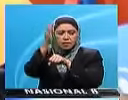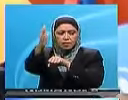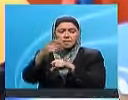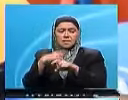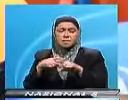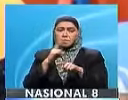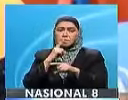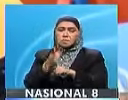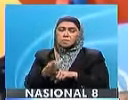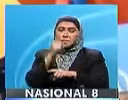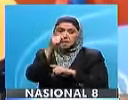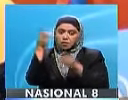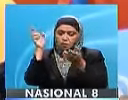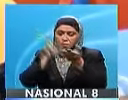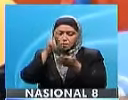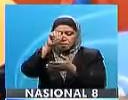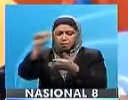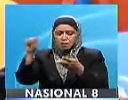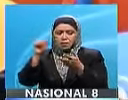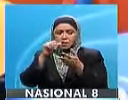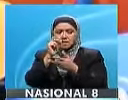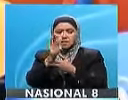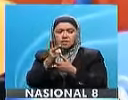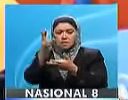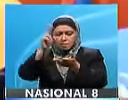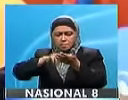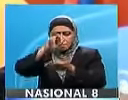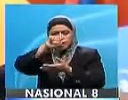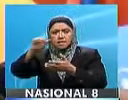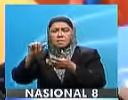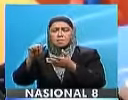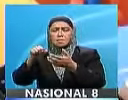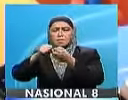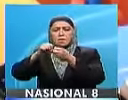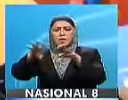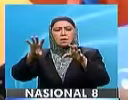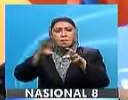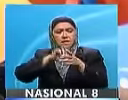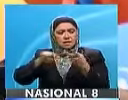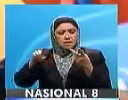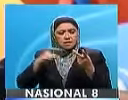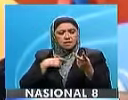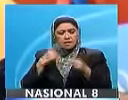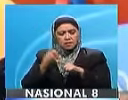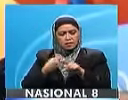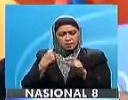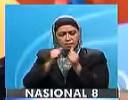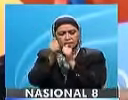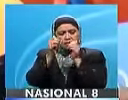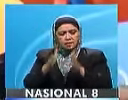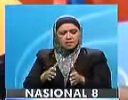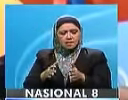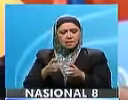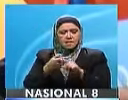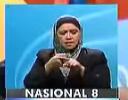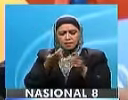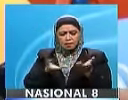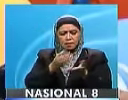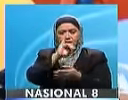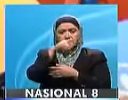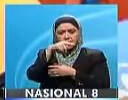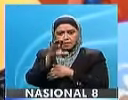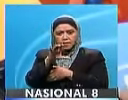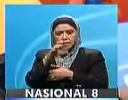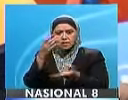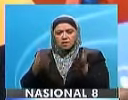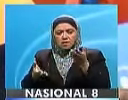samakan rekod Asia dan 2 rekod Asia dipecahkan. Dari atlet ini IPC sanction, dari sini mungkin 14 atau